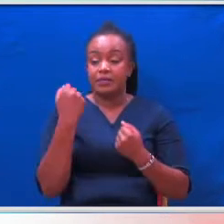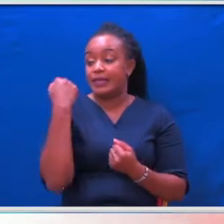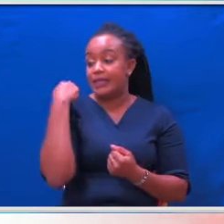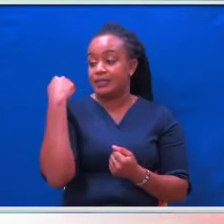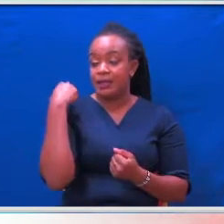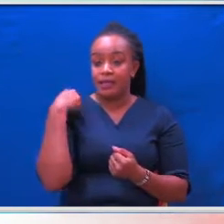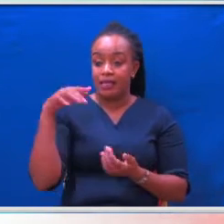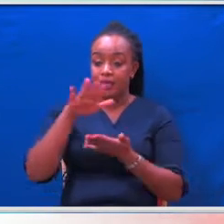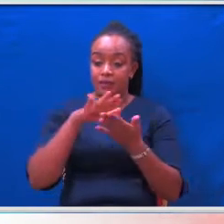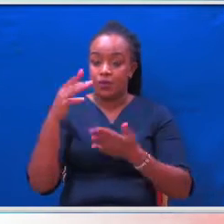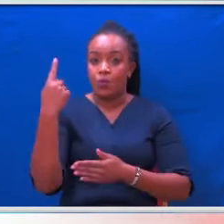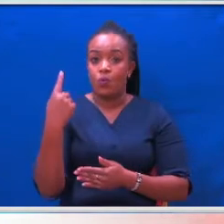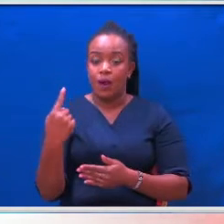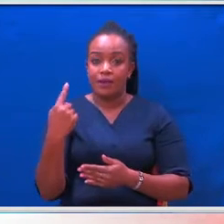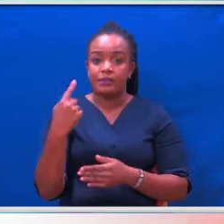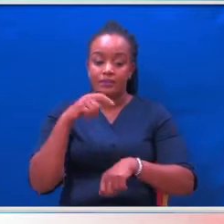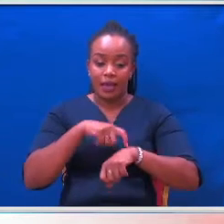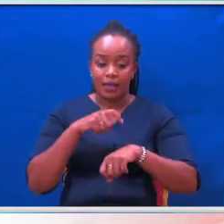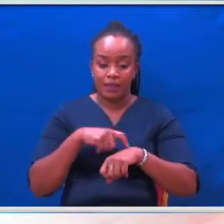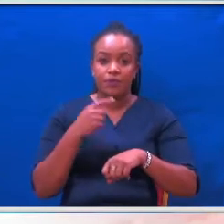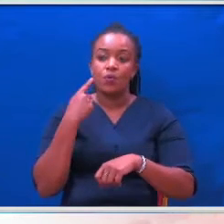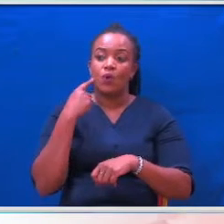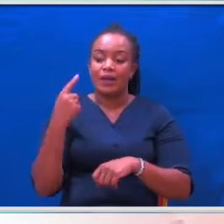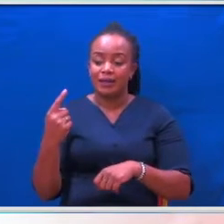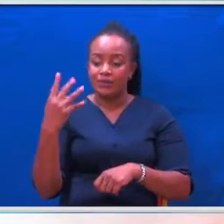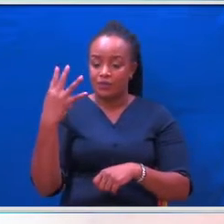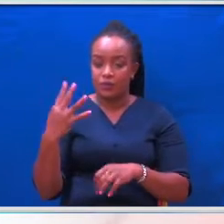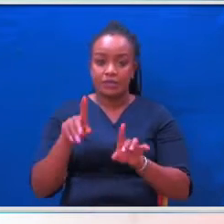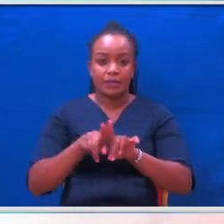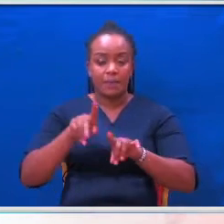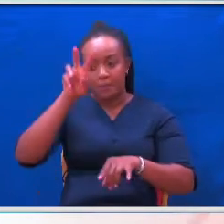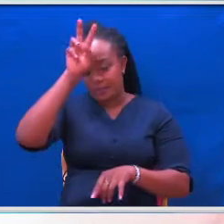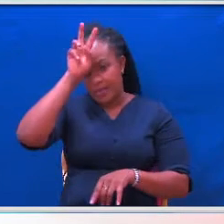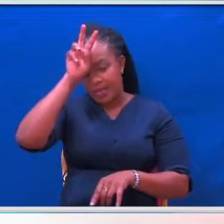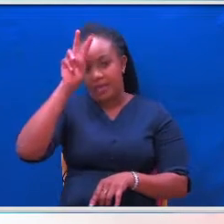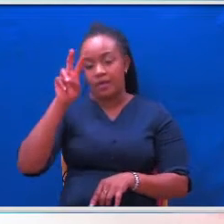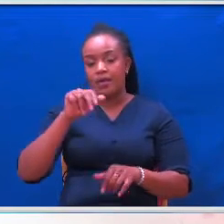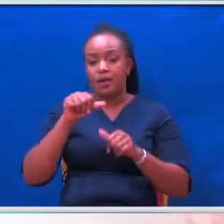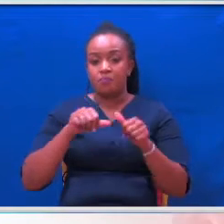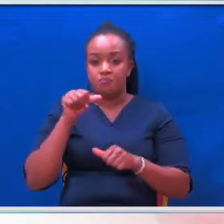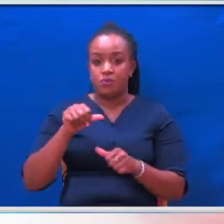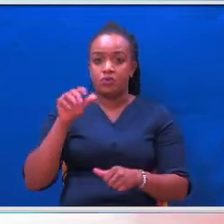Acha ambapo ng'ombe 104 pamoja na mbuzi zaidi ya 50 waliibiwa katika shambulizi.